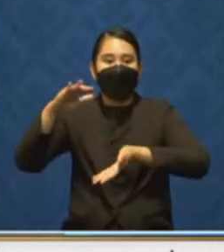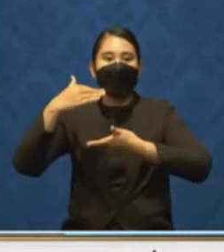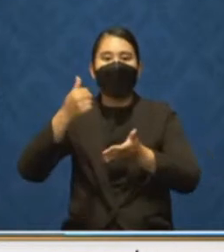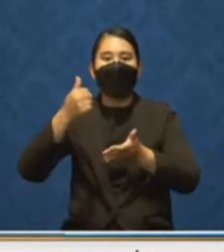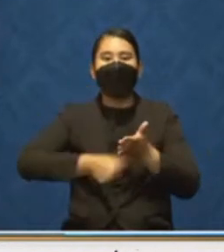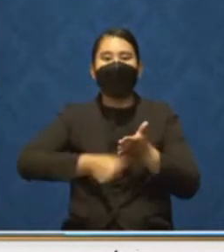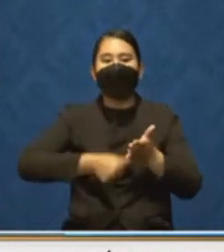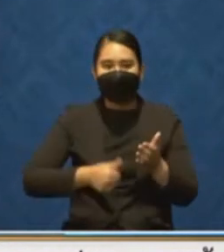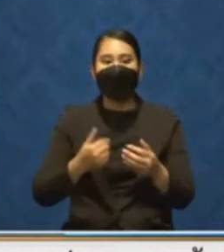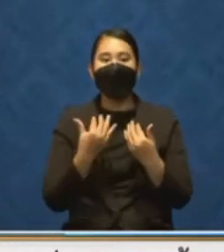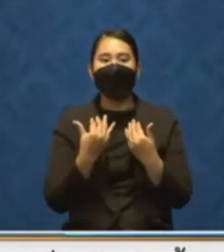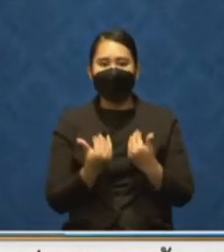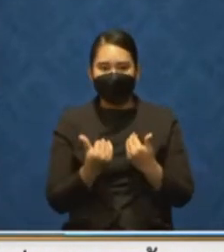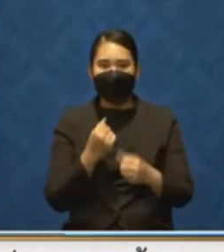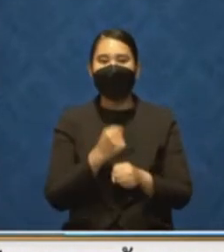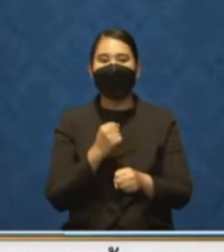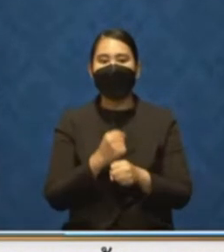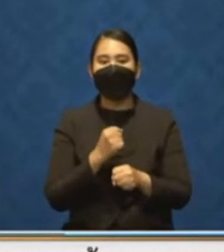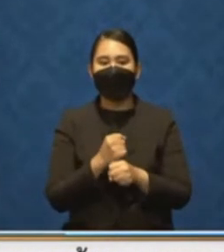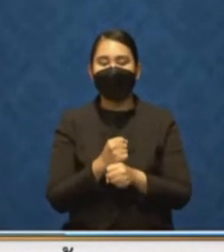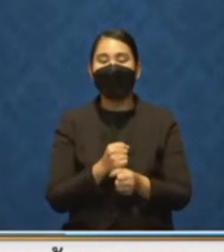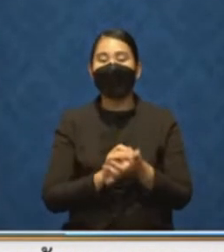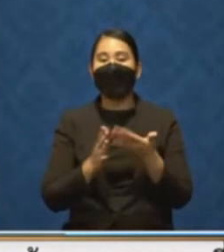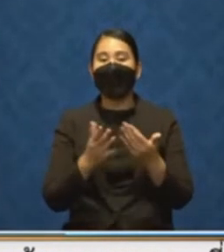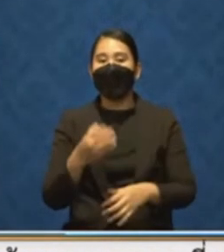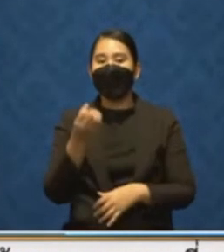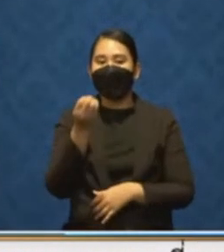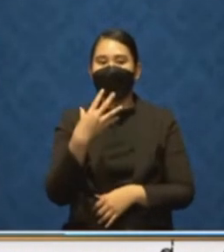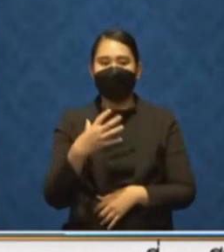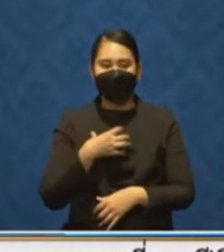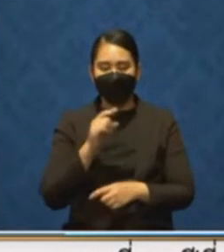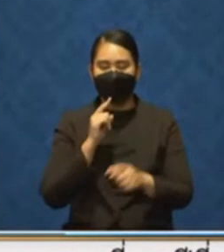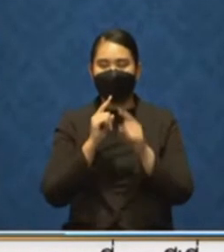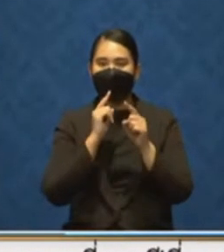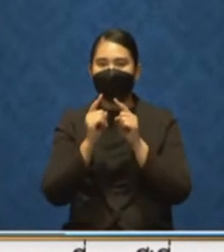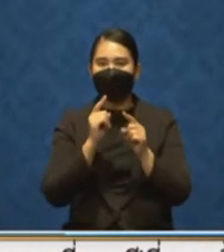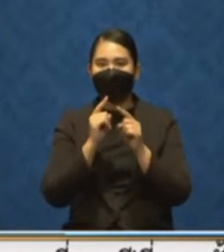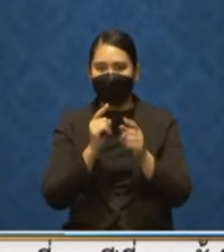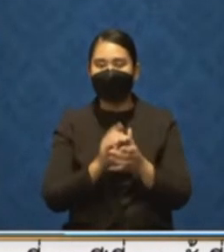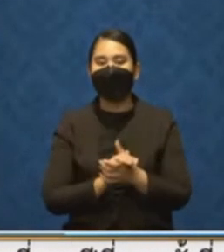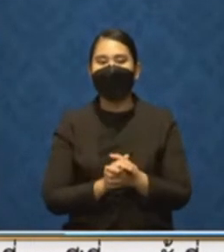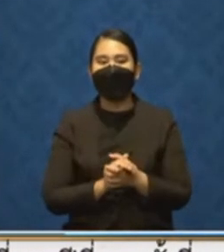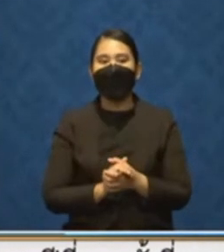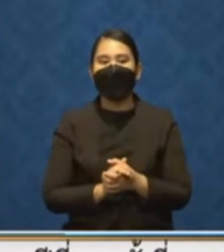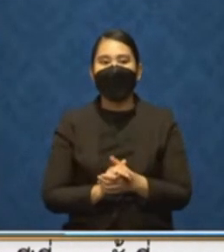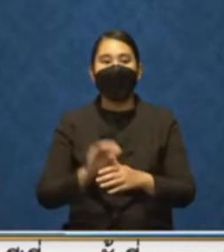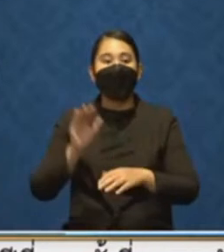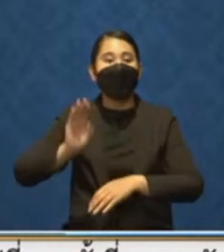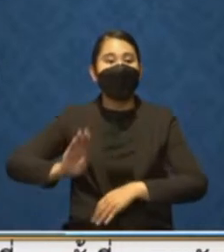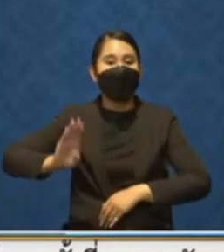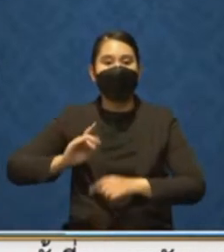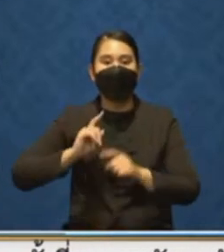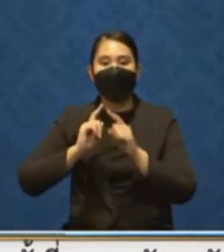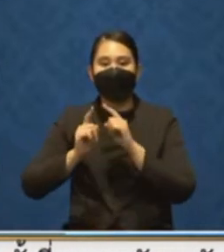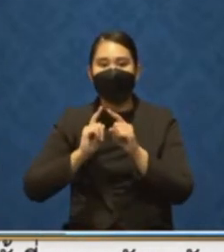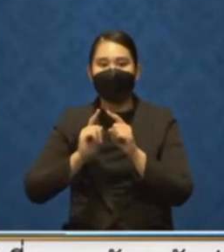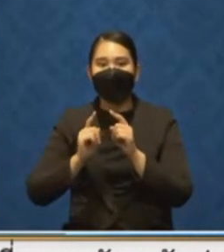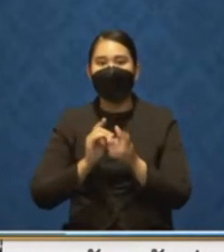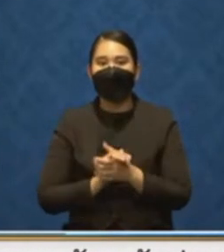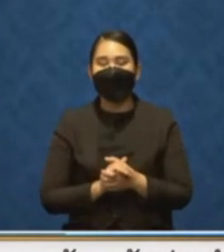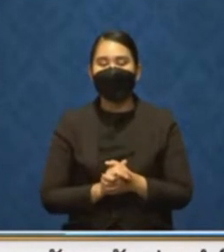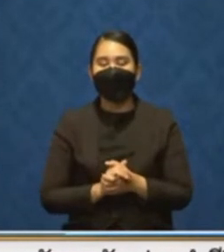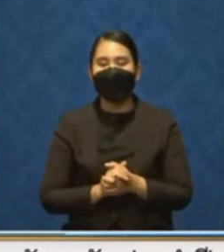ต้องสั่งสร้างห่วงโซ่ตรงนี้ไม่ได้ข้างบอบบางคลานแรกเดี๋ยวเข้าไปจะให้ไอ้บริษัทที่มาปะจะเอาไปตั้งในส่วนของเรื่อง